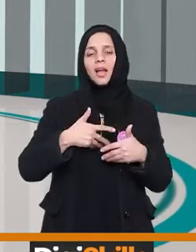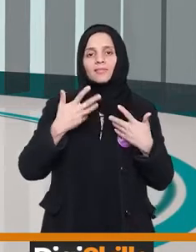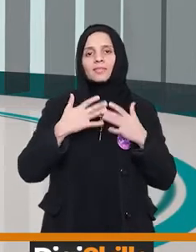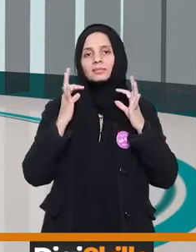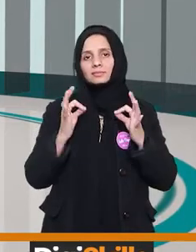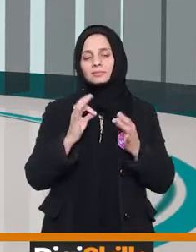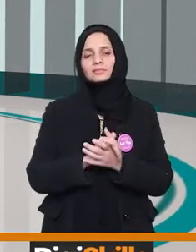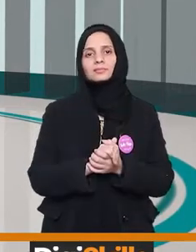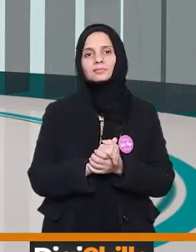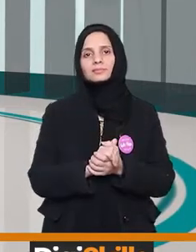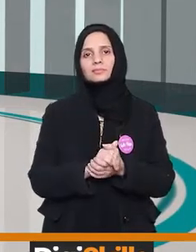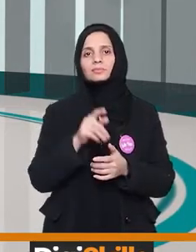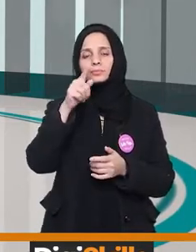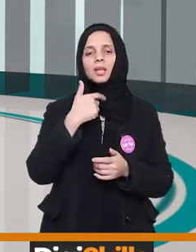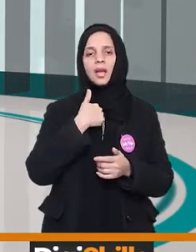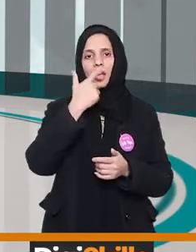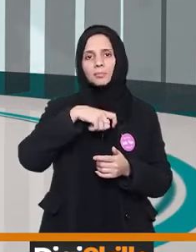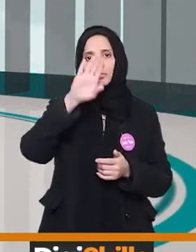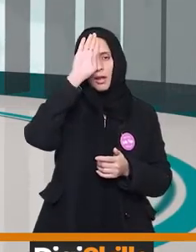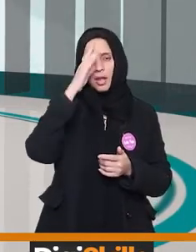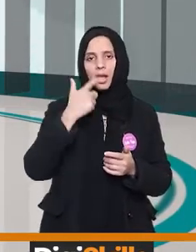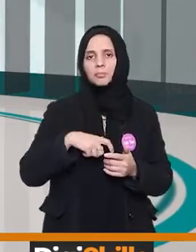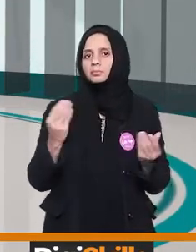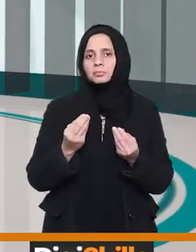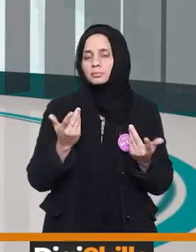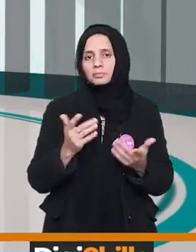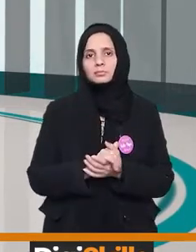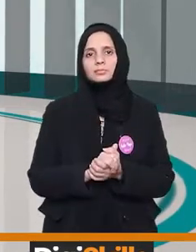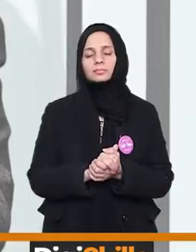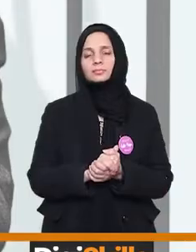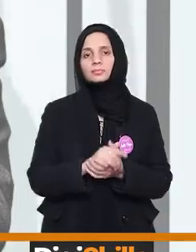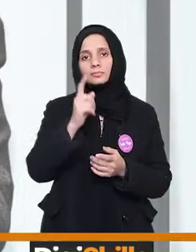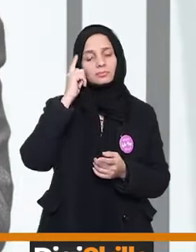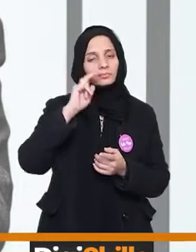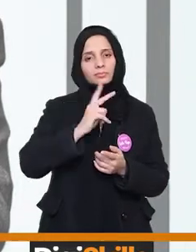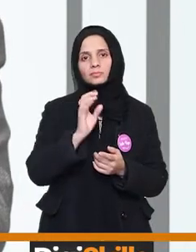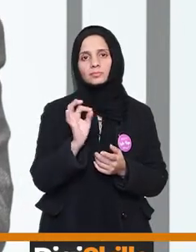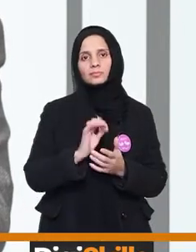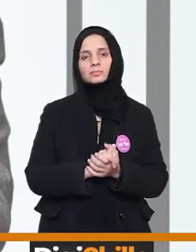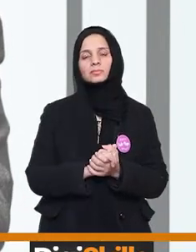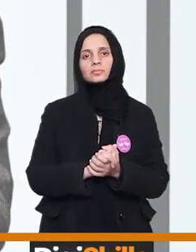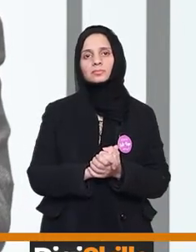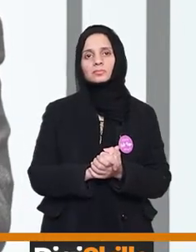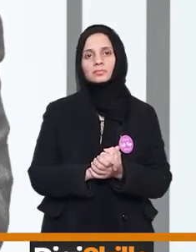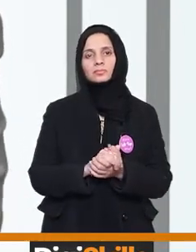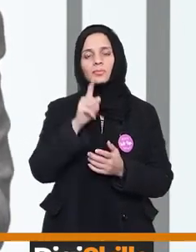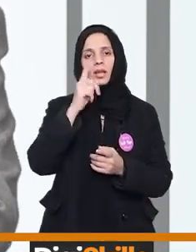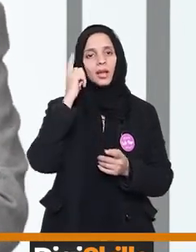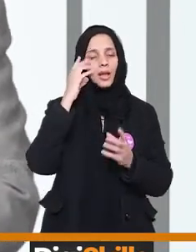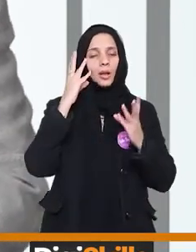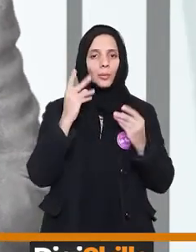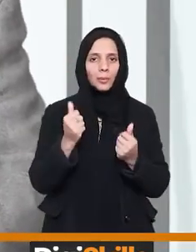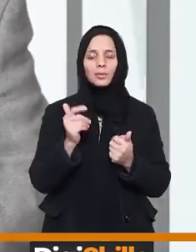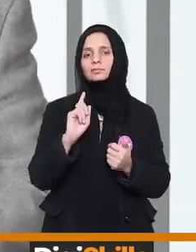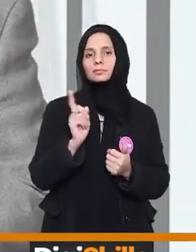مزہ یہی ہے کہ آپ اپنے باس ہیں، لیکن اس کا یہ مطلب ہی نہیں ہے کہ آپ اتنے ہی